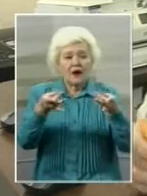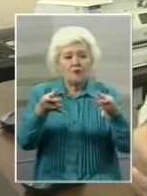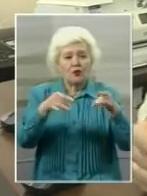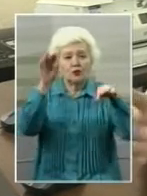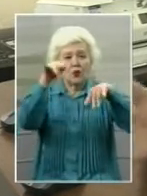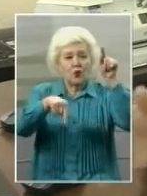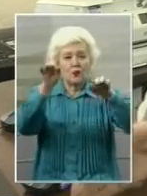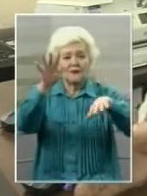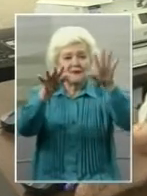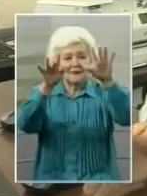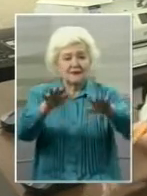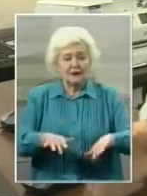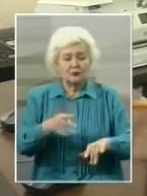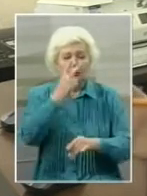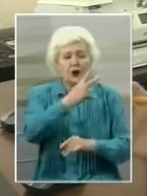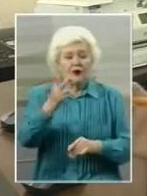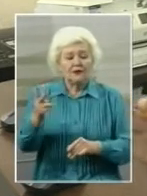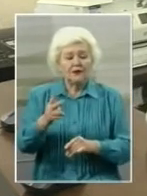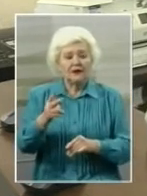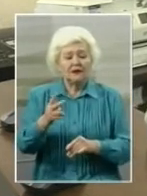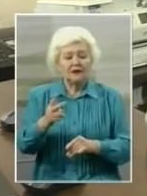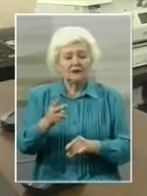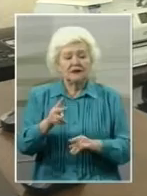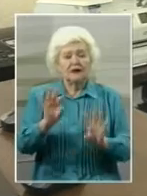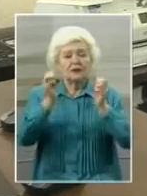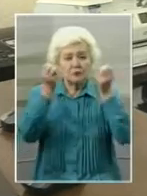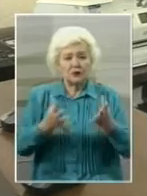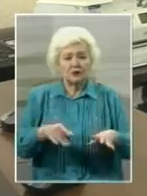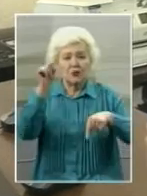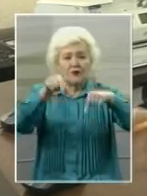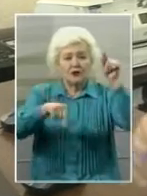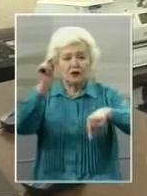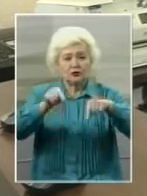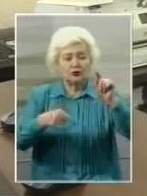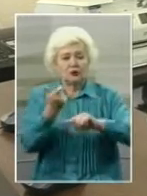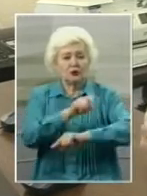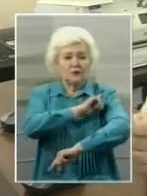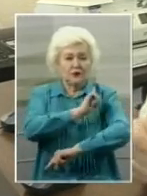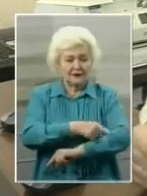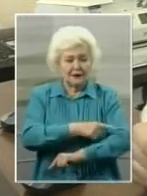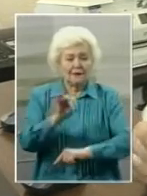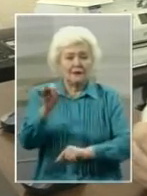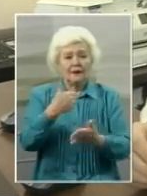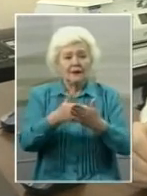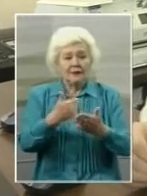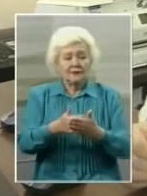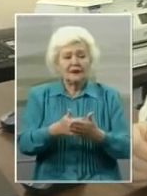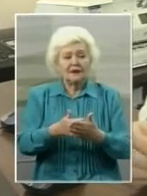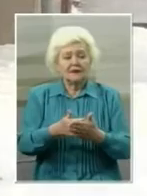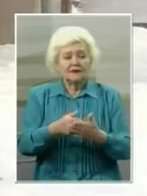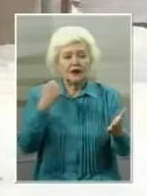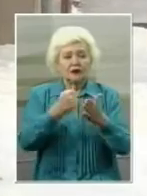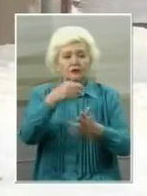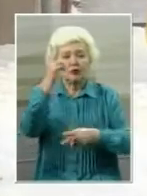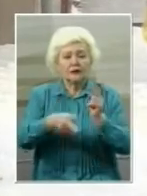снігу, потім в вигляді звичайного дощу доволі сильного. І десь до